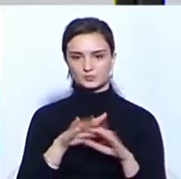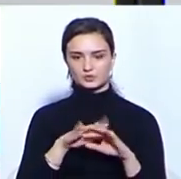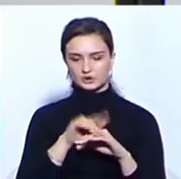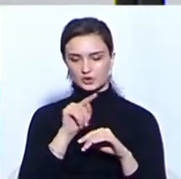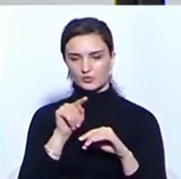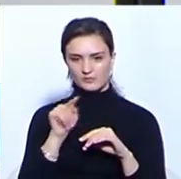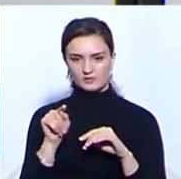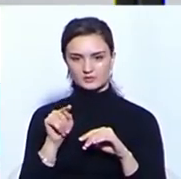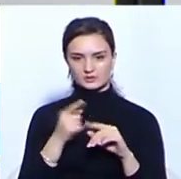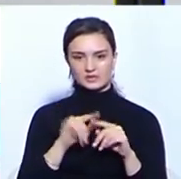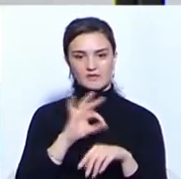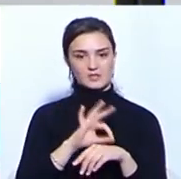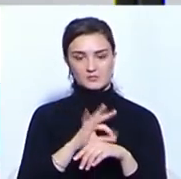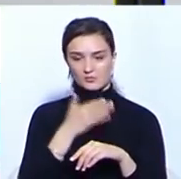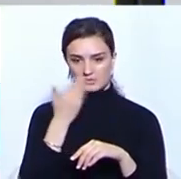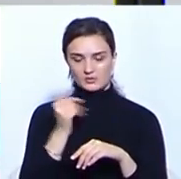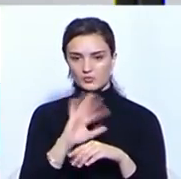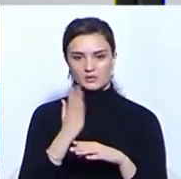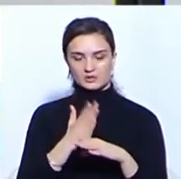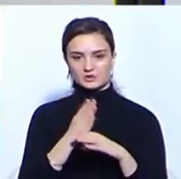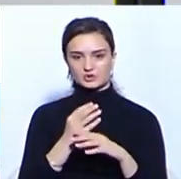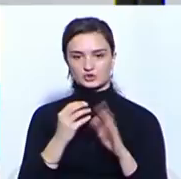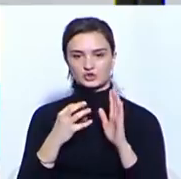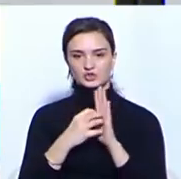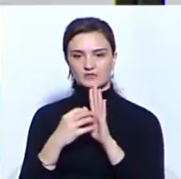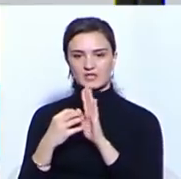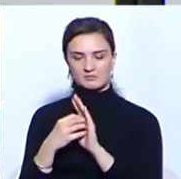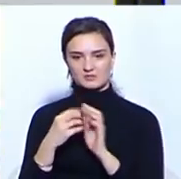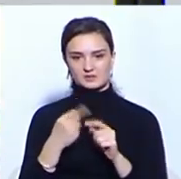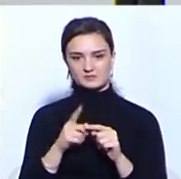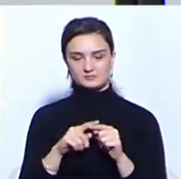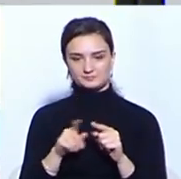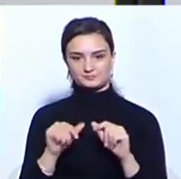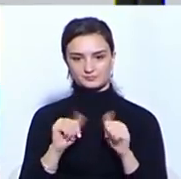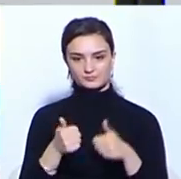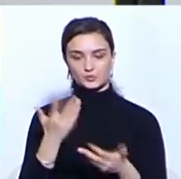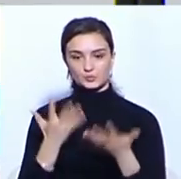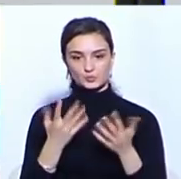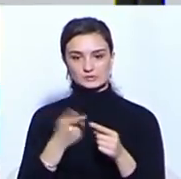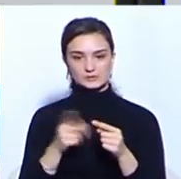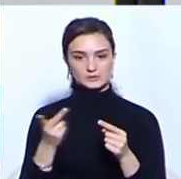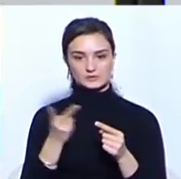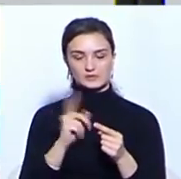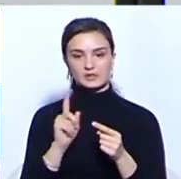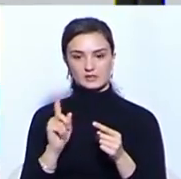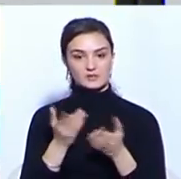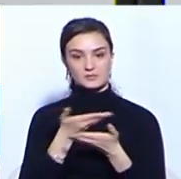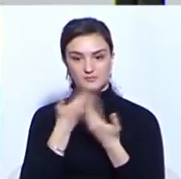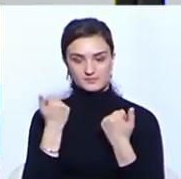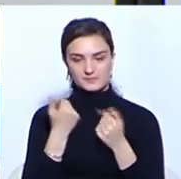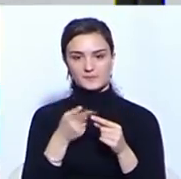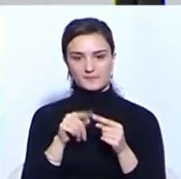უჯრედოვანი ატიპია და არ არის ჯირკვლების არქიტექტურული ატიპია. თუ ეს ორი რამ გამორიცხულია,